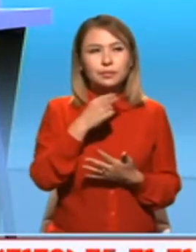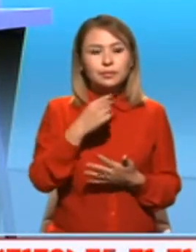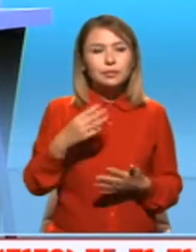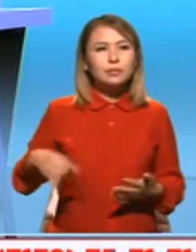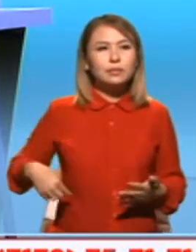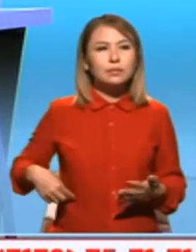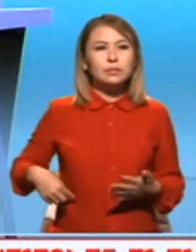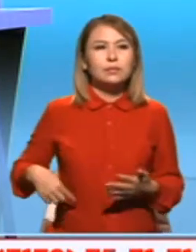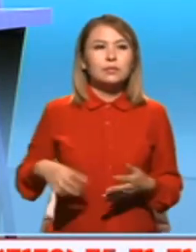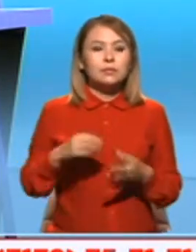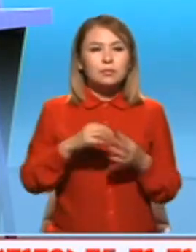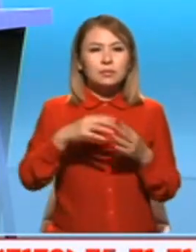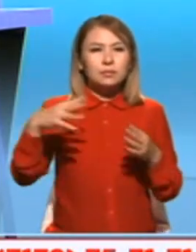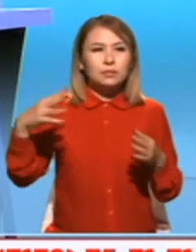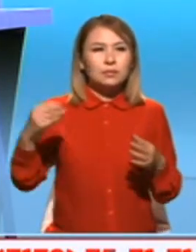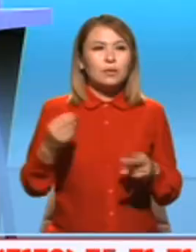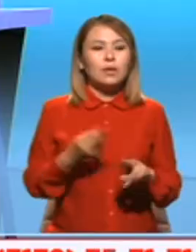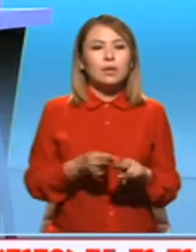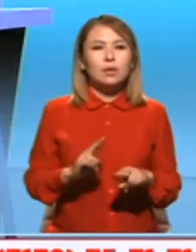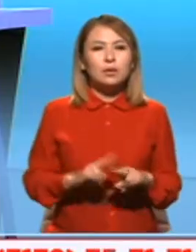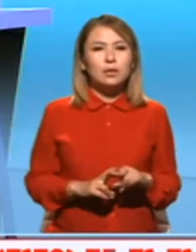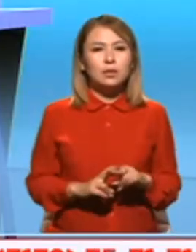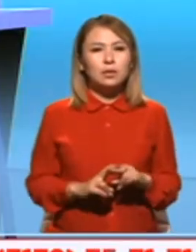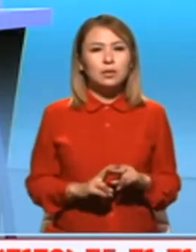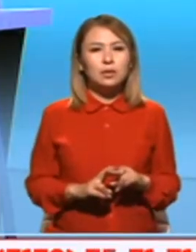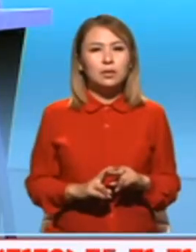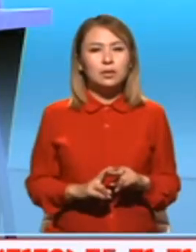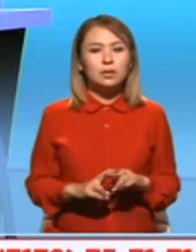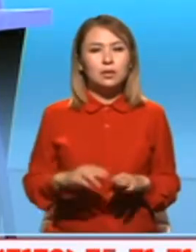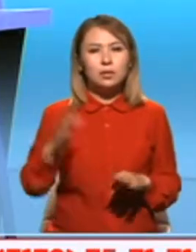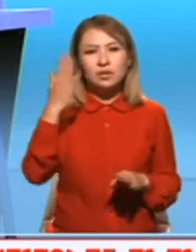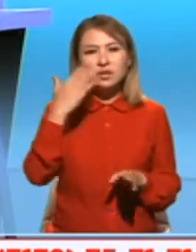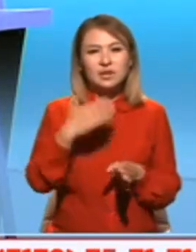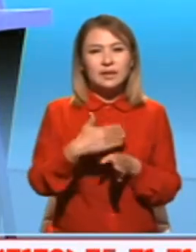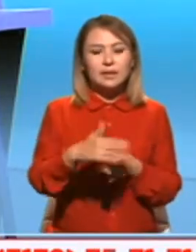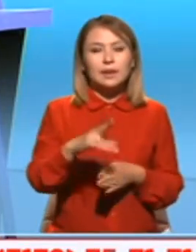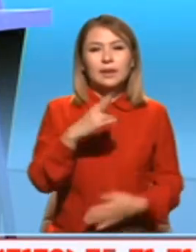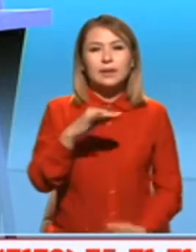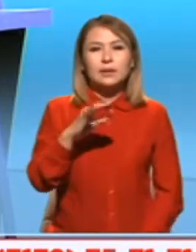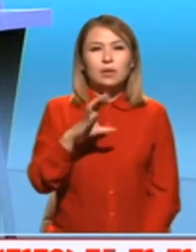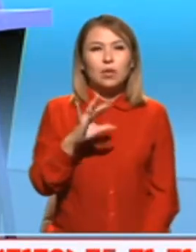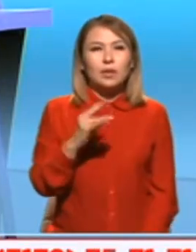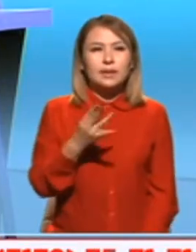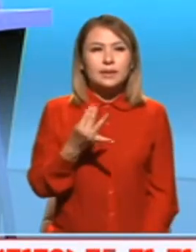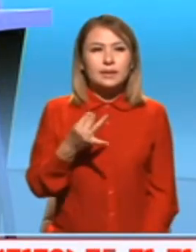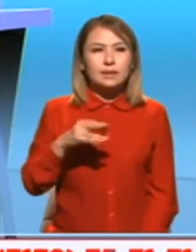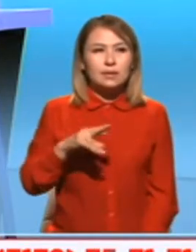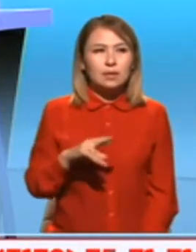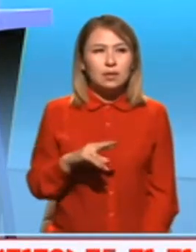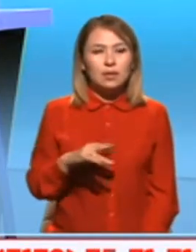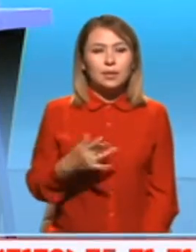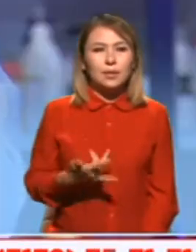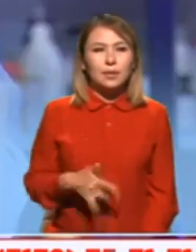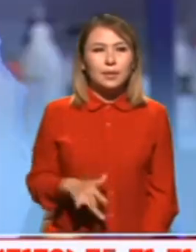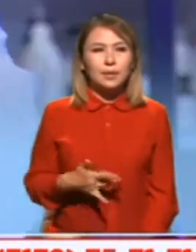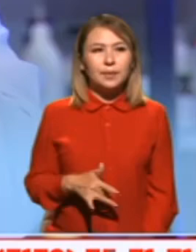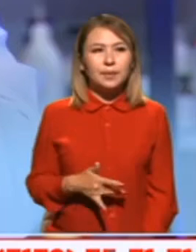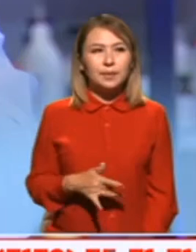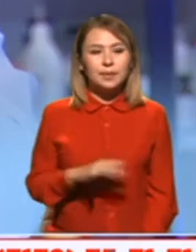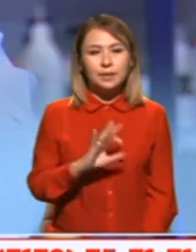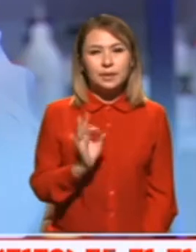бөліну мөлшері арта бастайды. Сол кезде өт мөлшерінен бөлінген кезде, яғни дискинезия дейді, сфинктерлар, яғни асқазан ішек